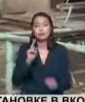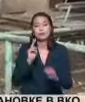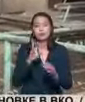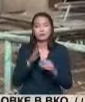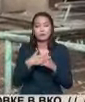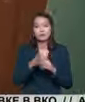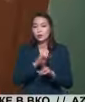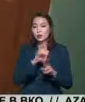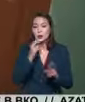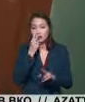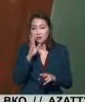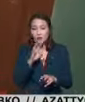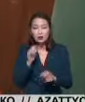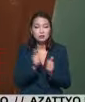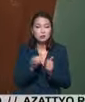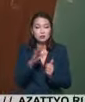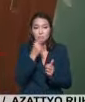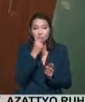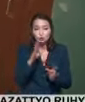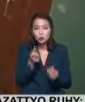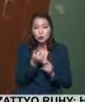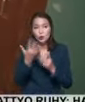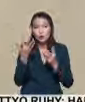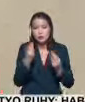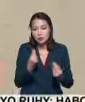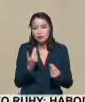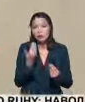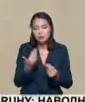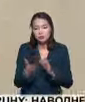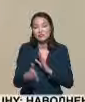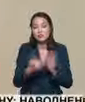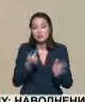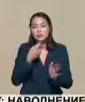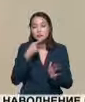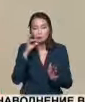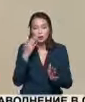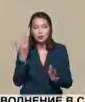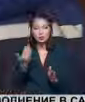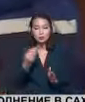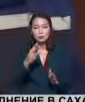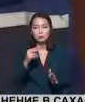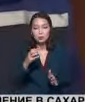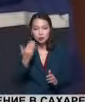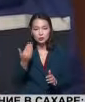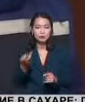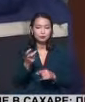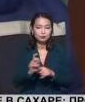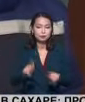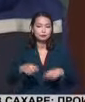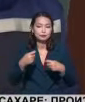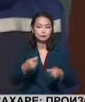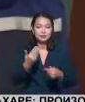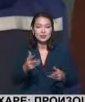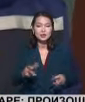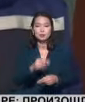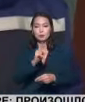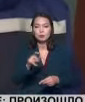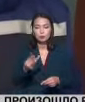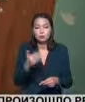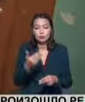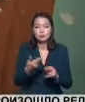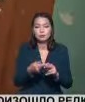видели пенсионерку уже несколько дней. Забеспокоились и вызвали полицию. Прибывший на место участковый передал вызов спасателям. Через балкон